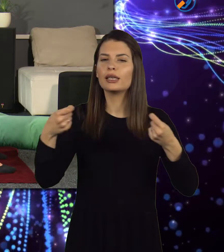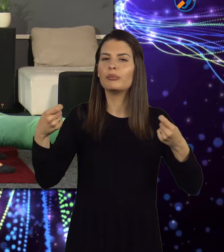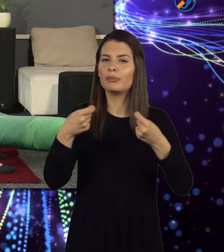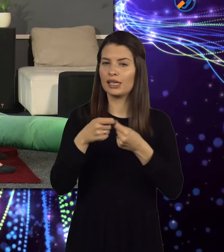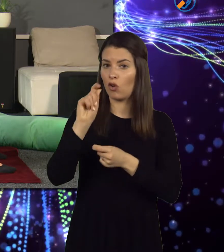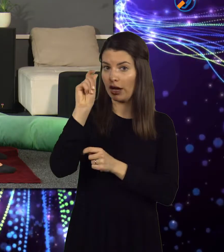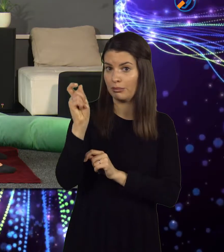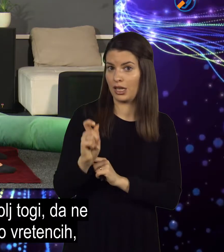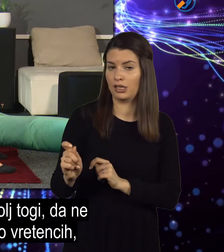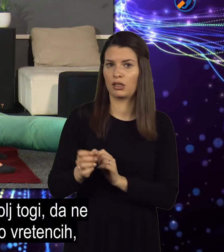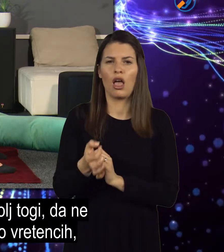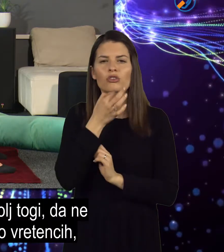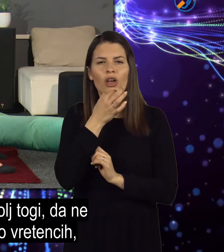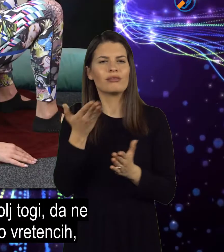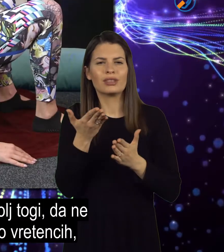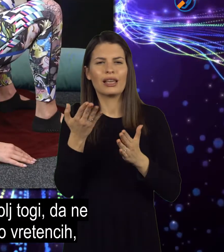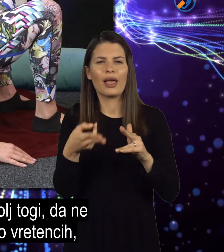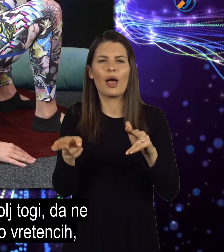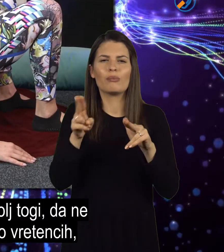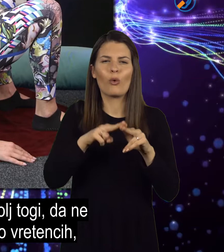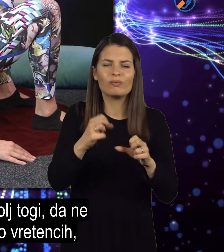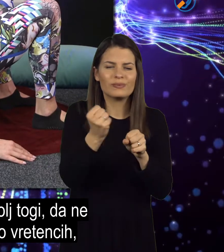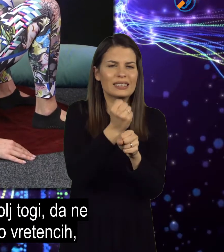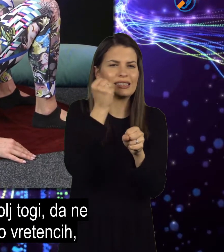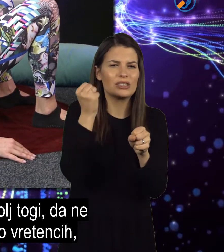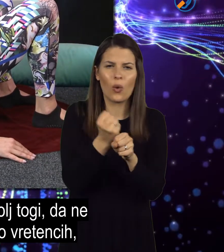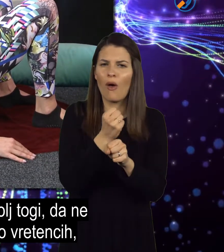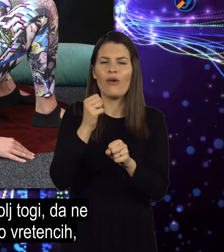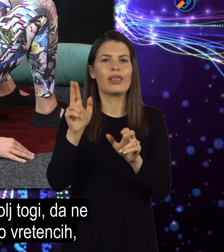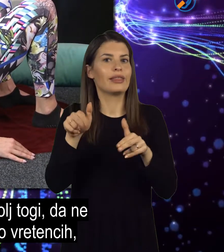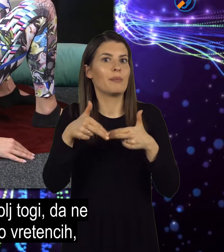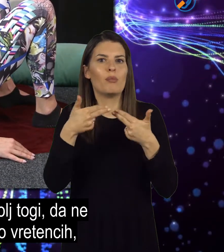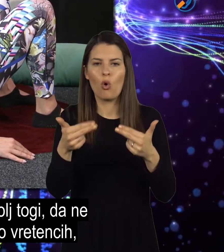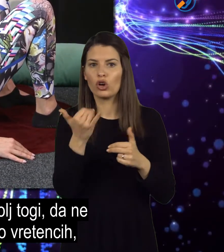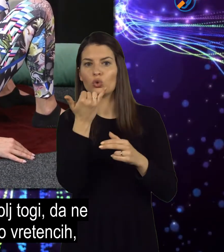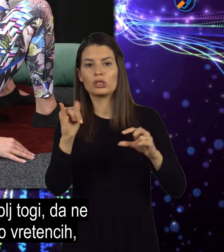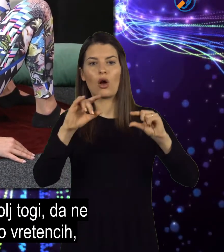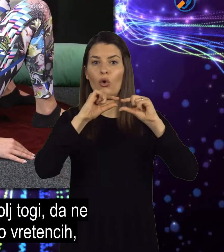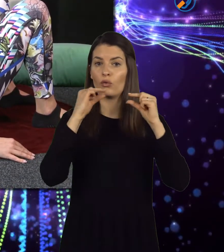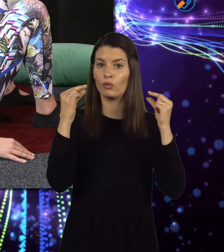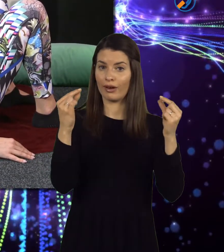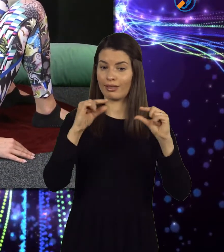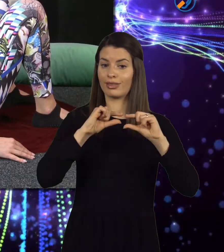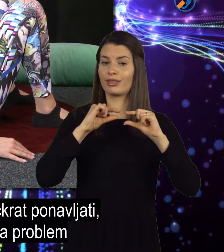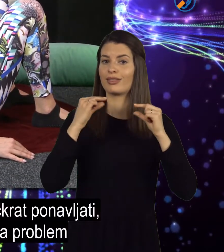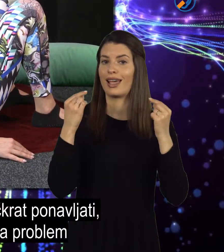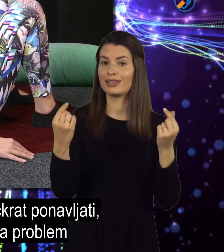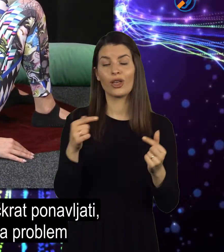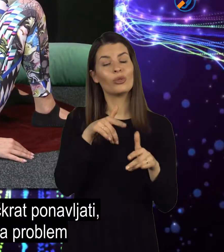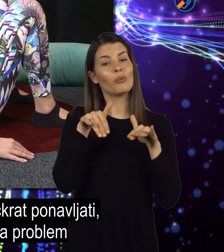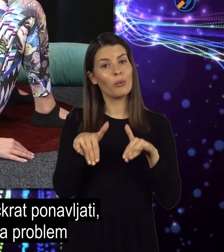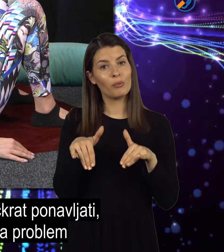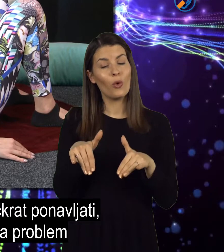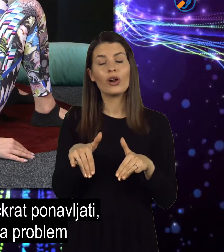hrbtenice. Če so kakšni deli bolj togi, torej da ne morate korakati po vretencih, bo treba